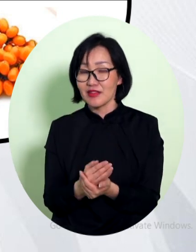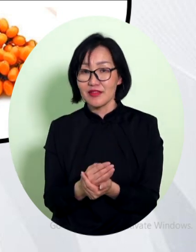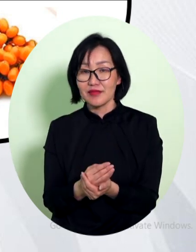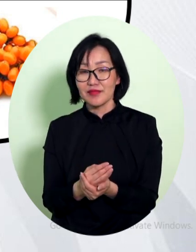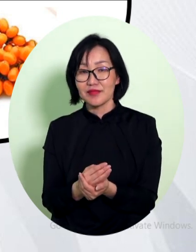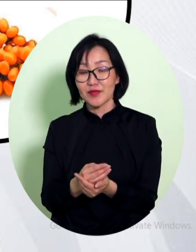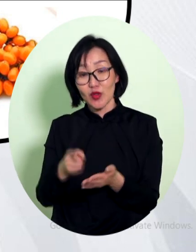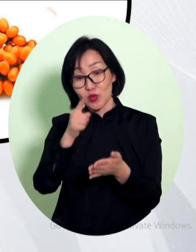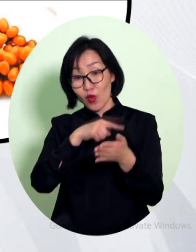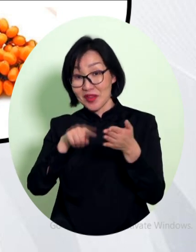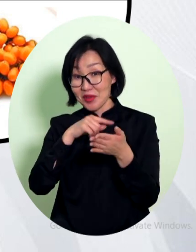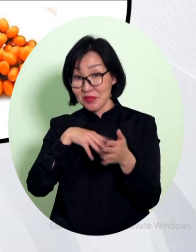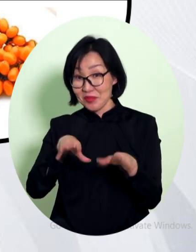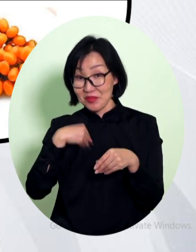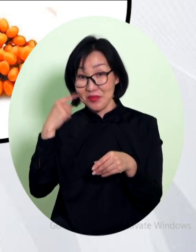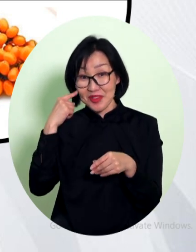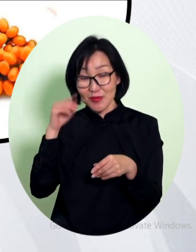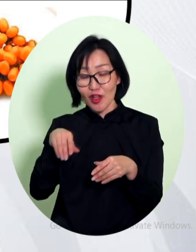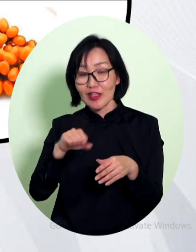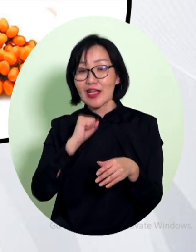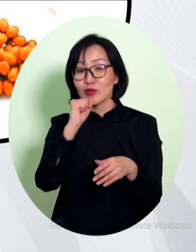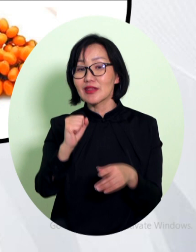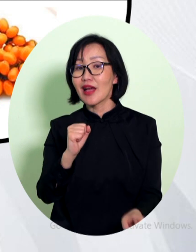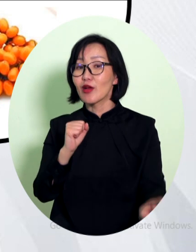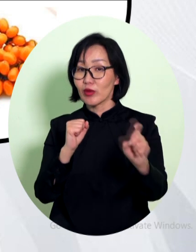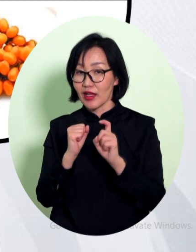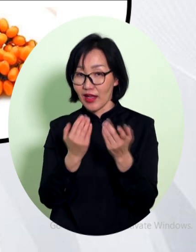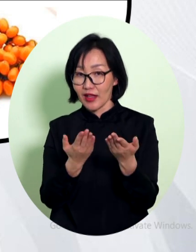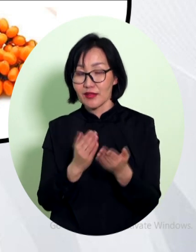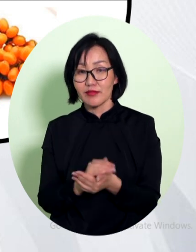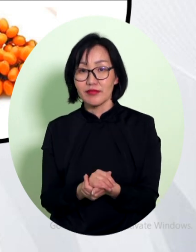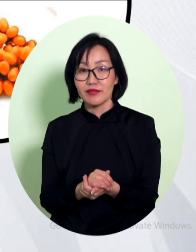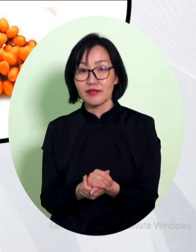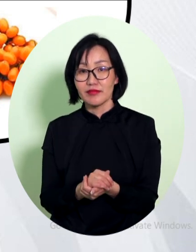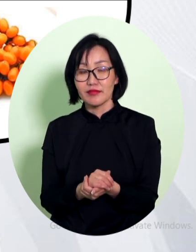мэддэг болсон тийм ээ. За, асуултанд хариулаарай гэсэн байна.